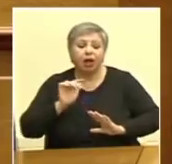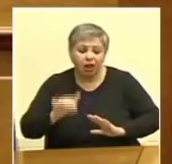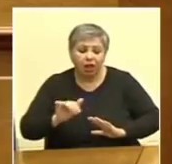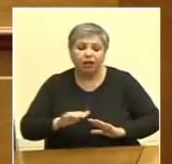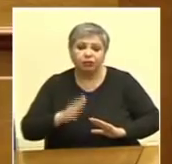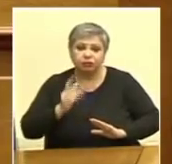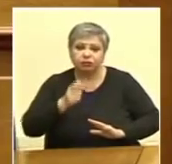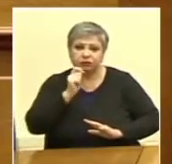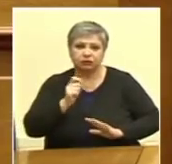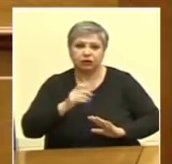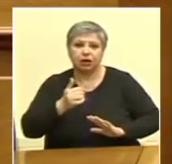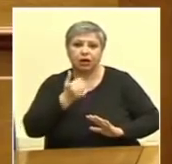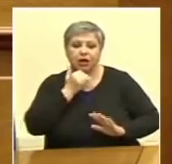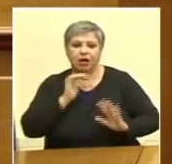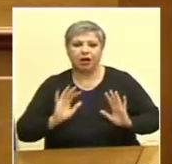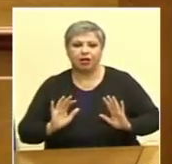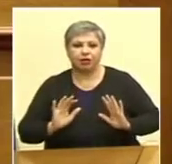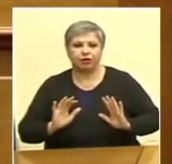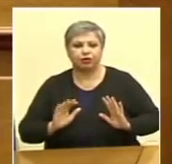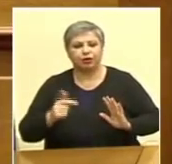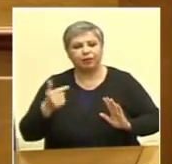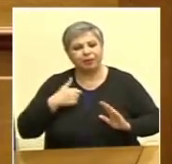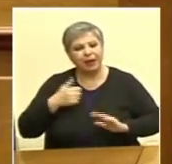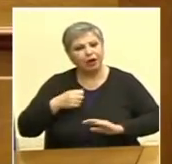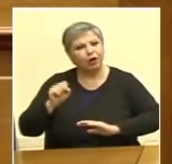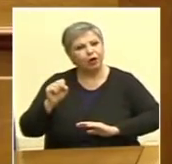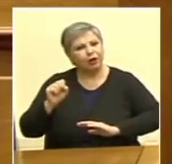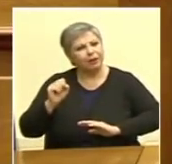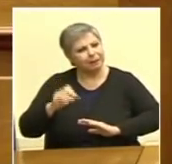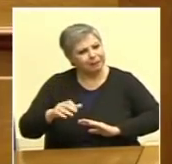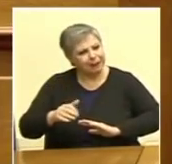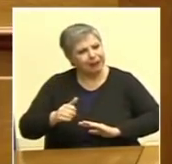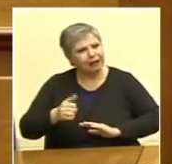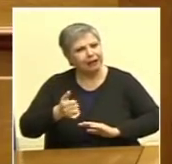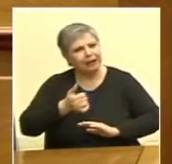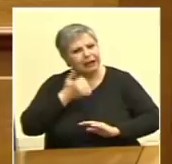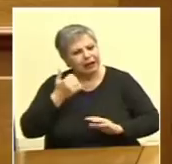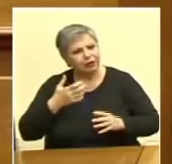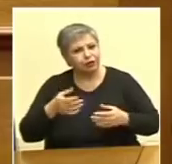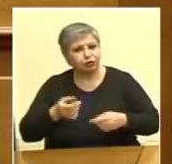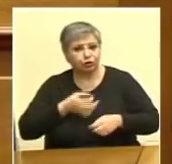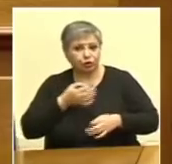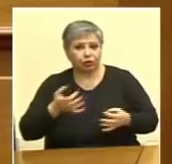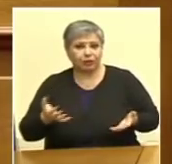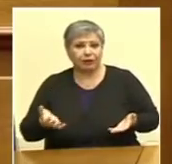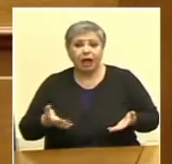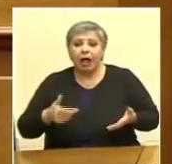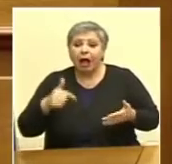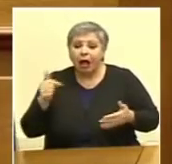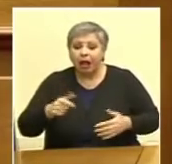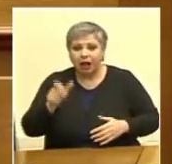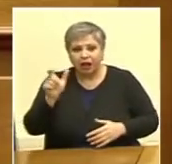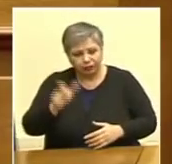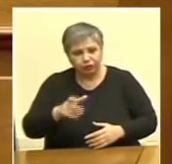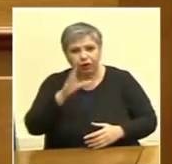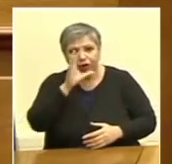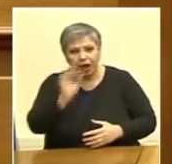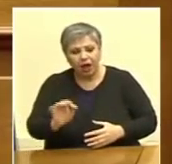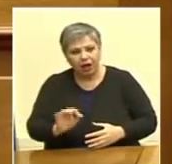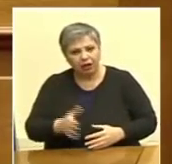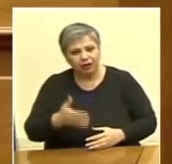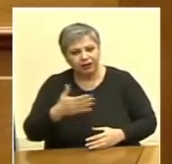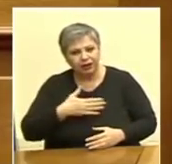Θα σας το συγχωρούσα όπως δεκάδες άλλα, αν δεν ήταν τόσο εξοργιστικό για μια γενιά που η